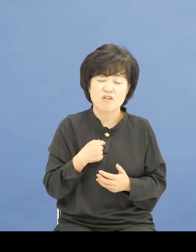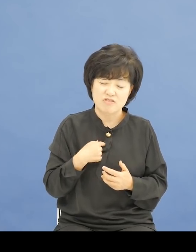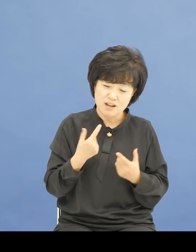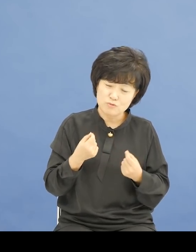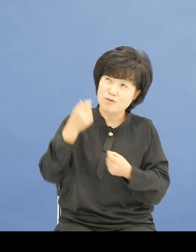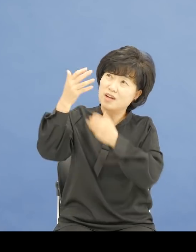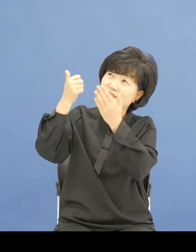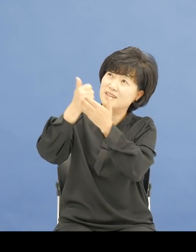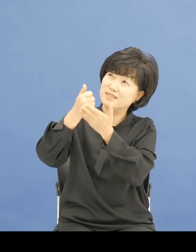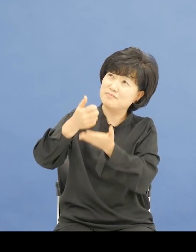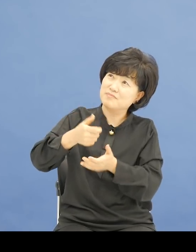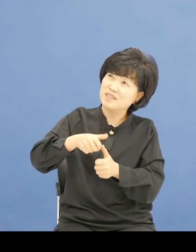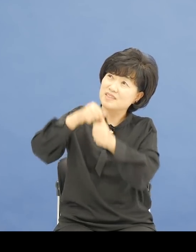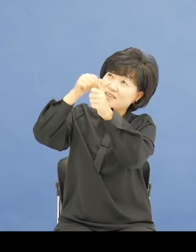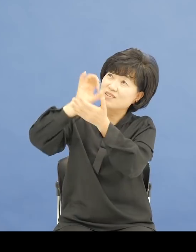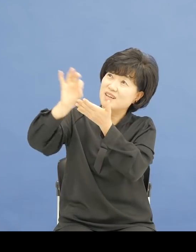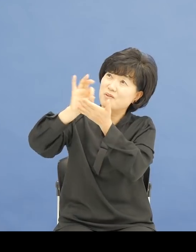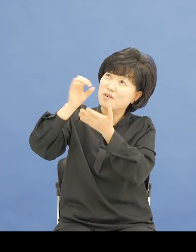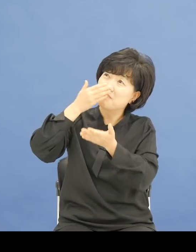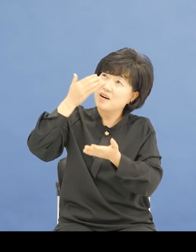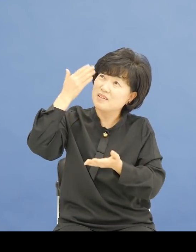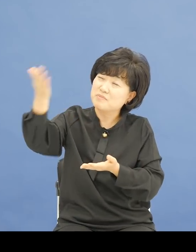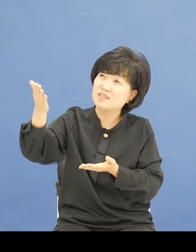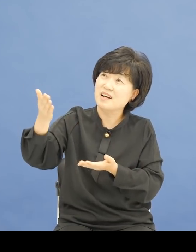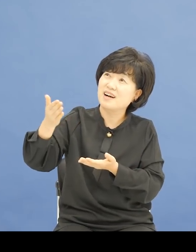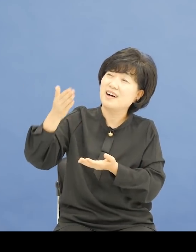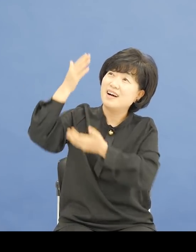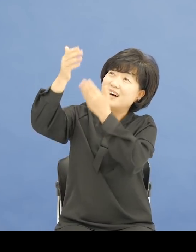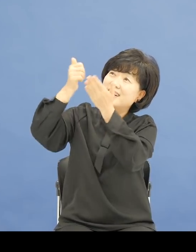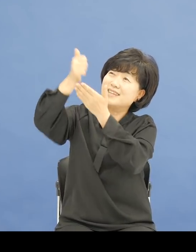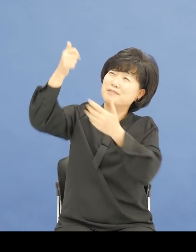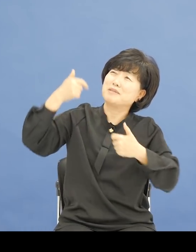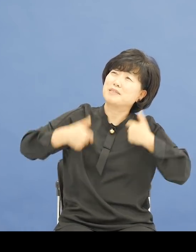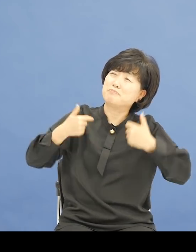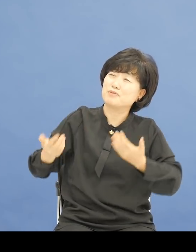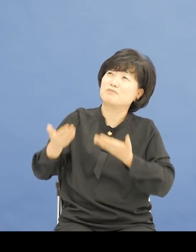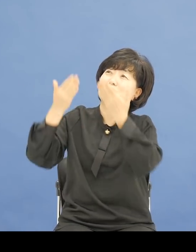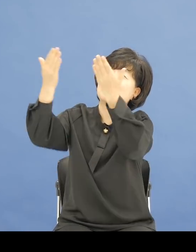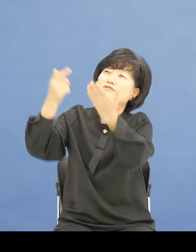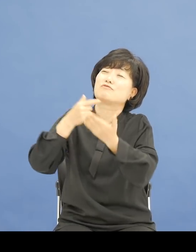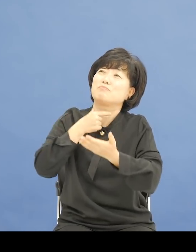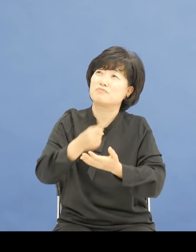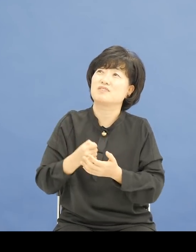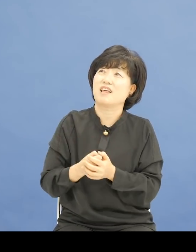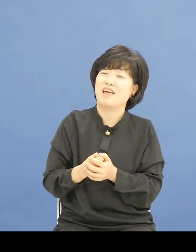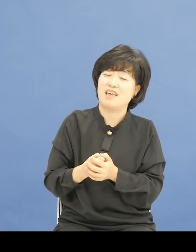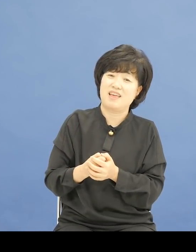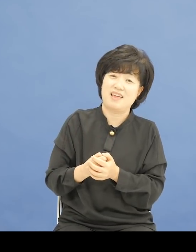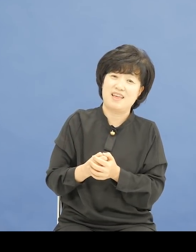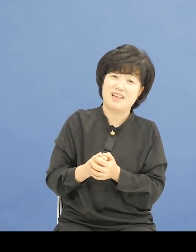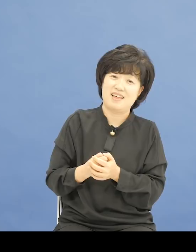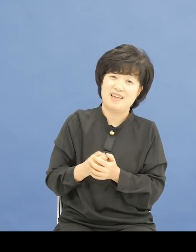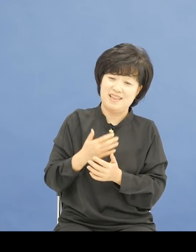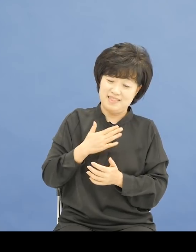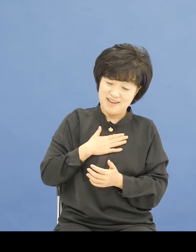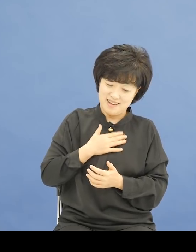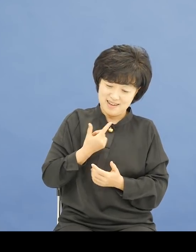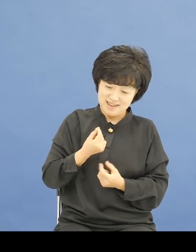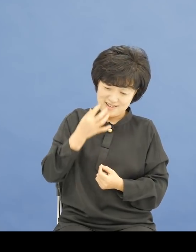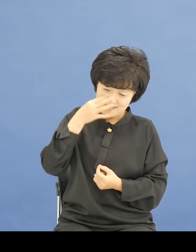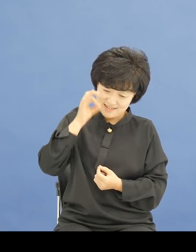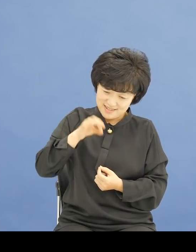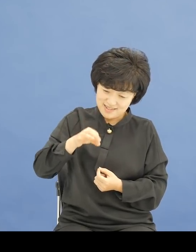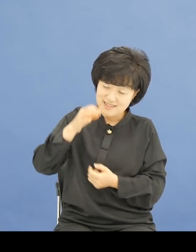이런 나도 하나님 쓰실 수 있습니까? 저도 하나님의 기쁨이 되고 싶은데 이런 나도 하나님의 기쁨이